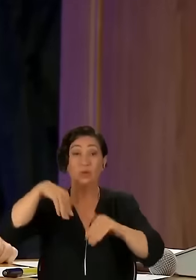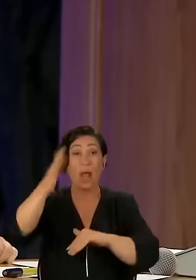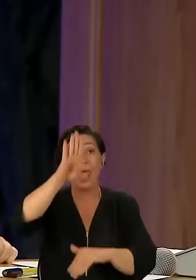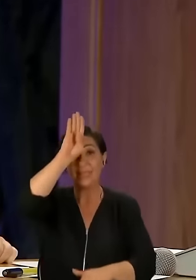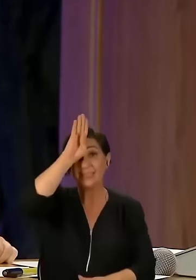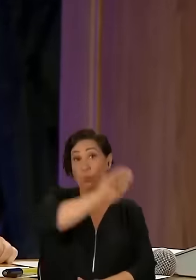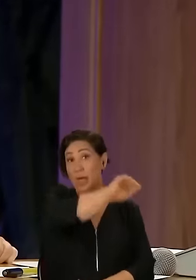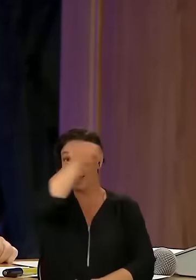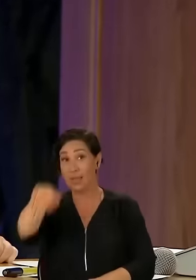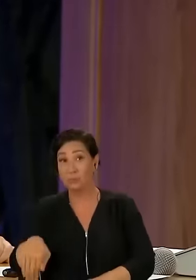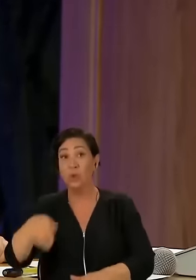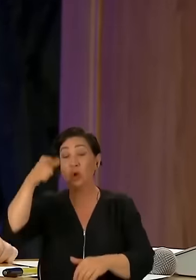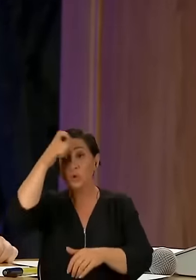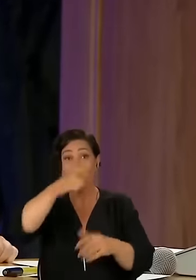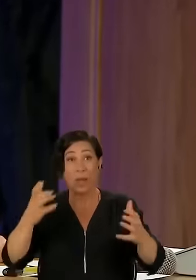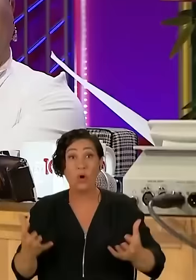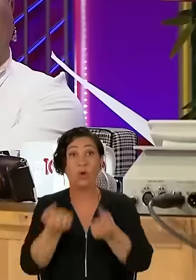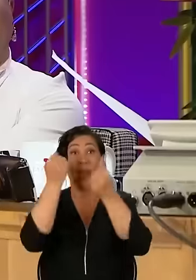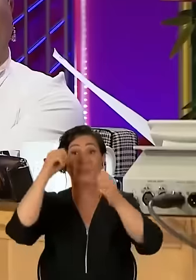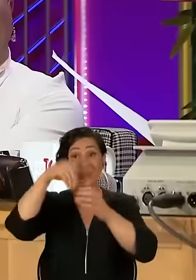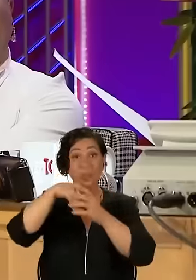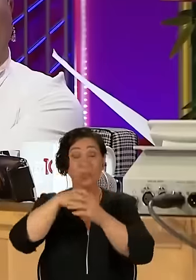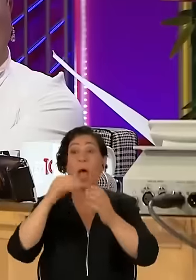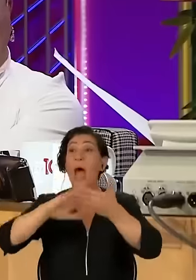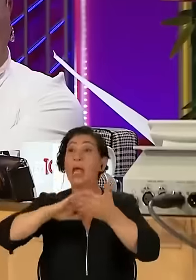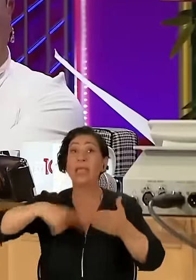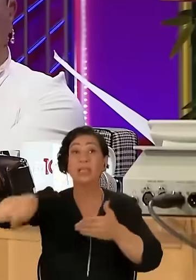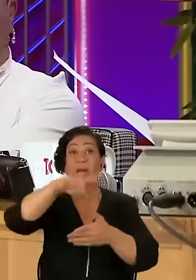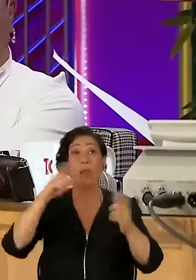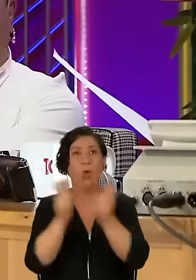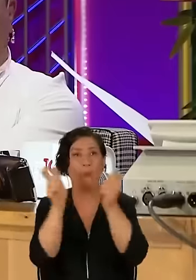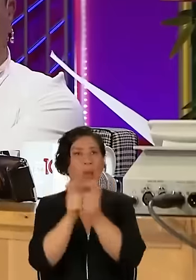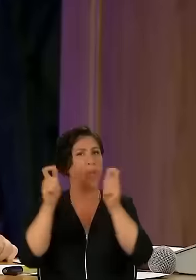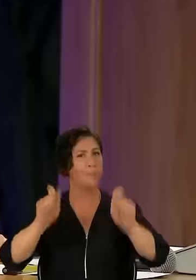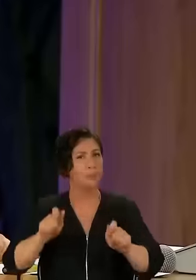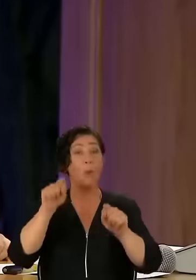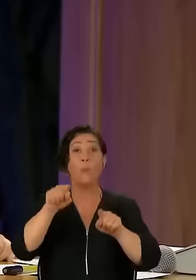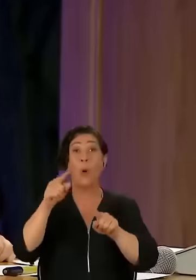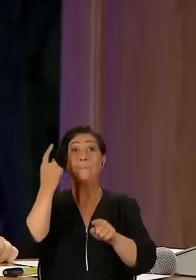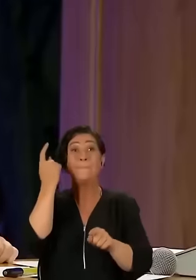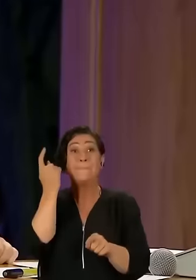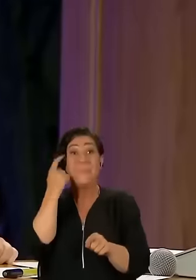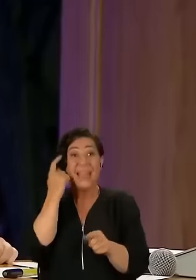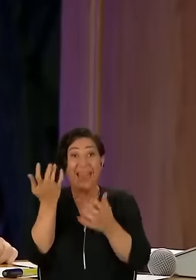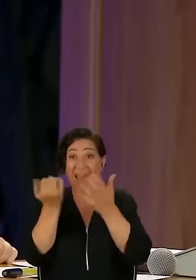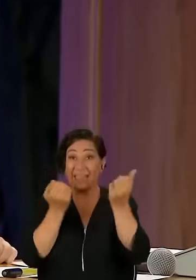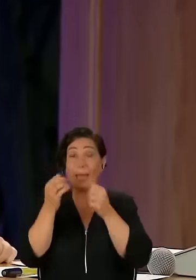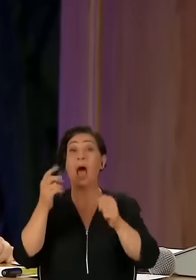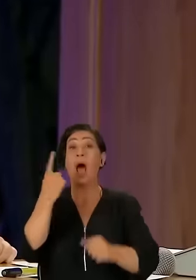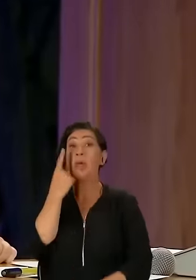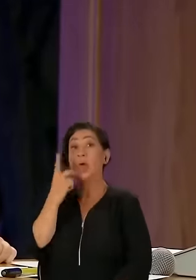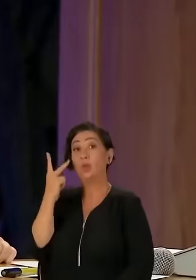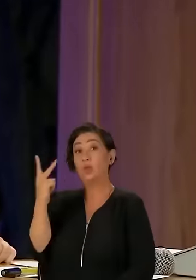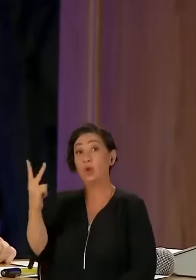ve ülkeyi kurtarmak için arkadaşlarıyla toplantılar düzenlemiştir. Bu bilgilerden Mustafa